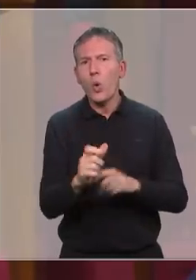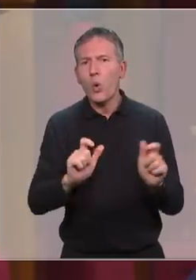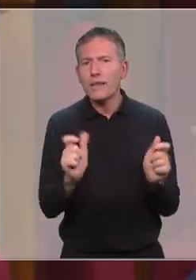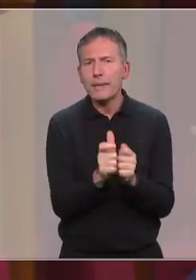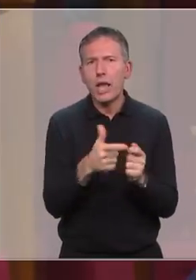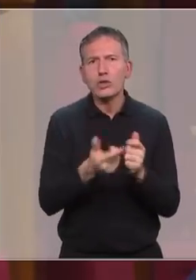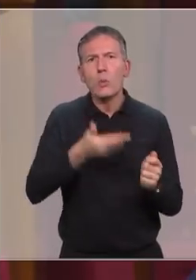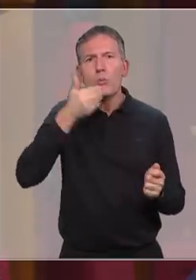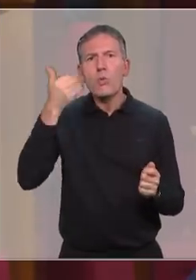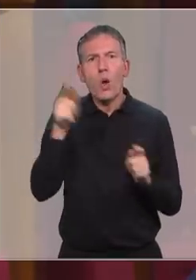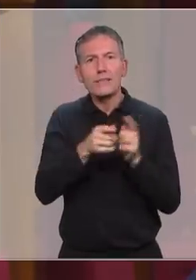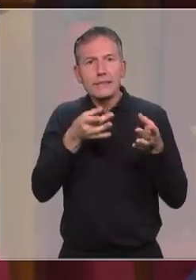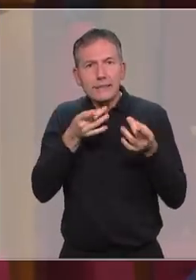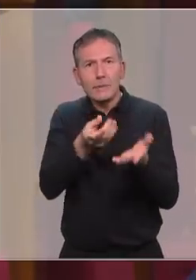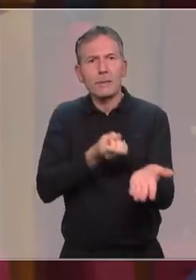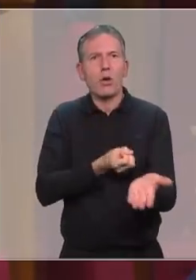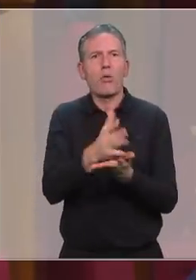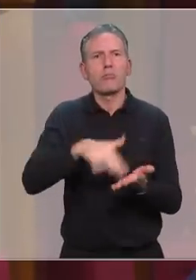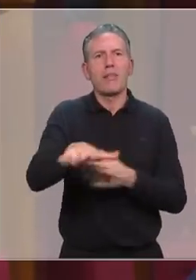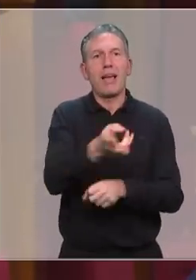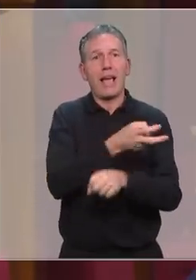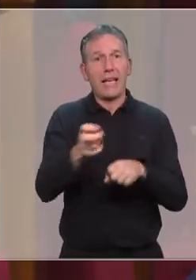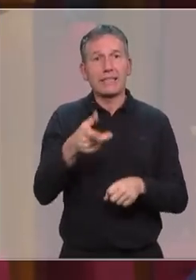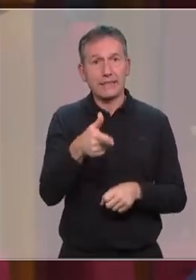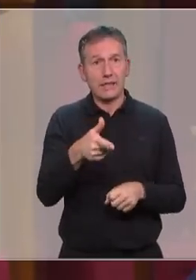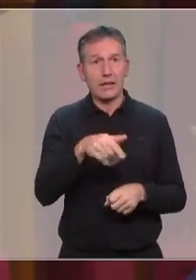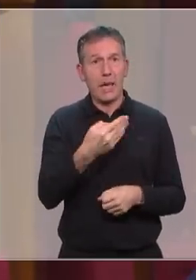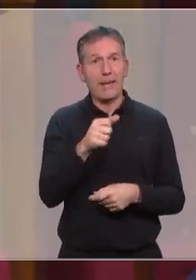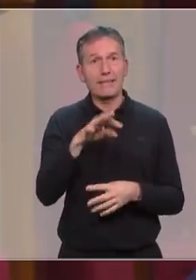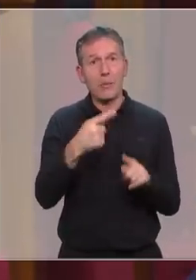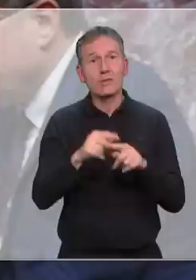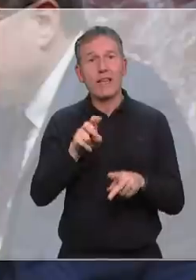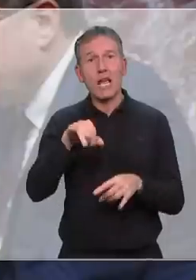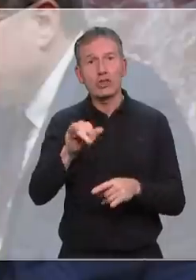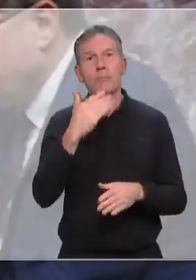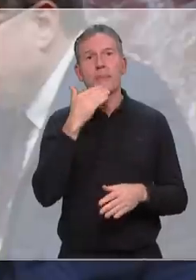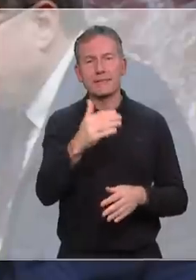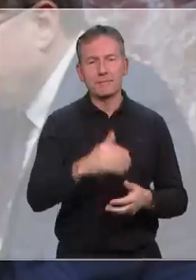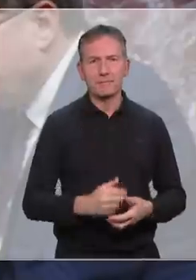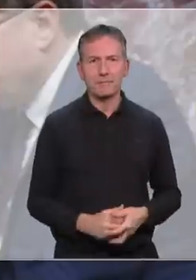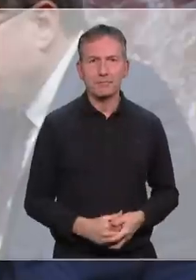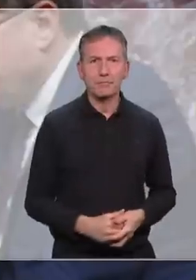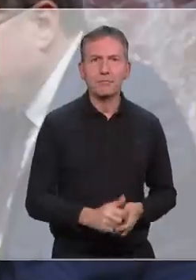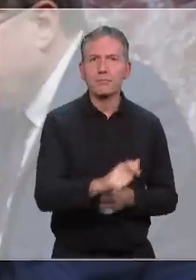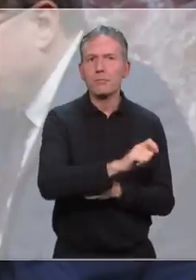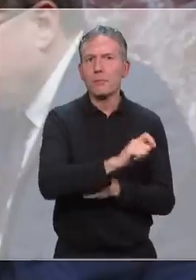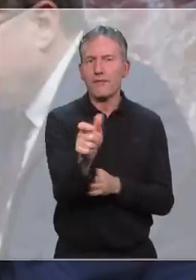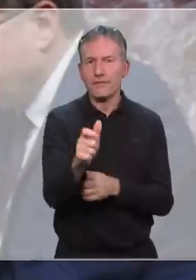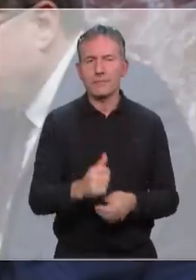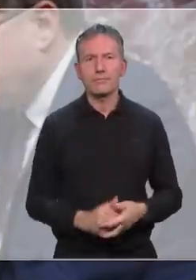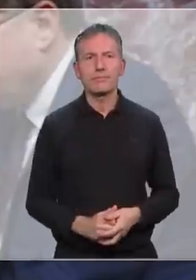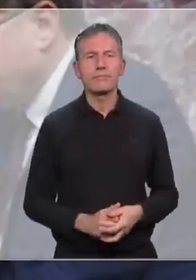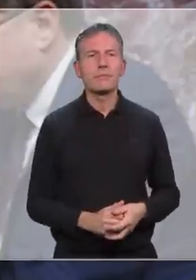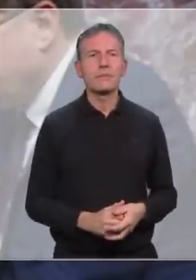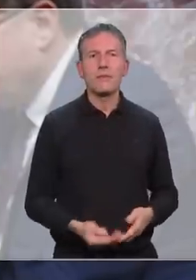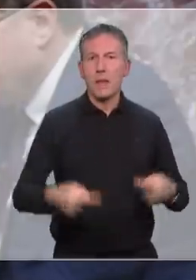sensibiliser encore et encore la population au risque de VIH et MST. Merci beaucoup, ma chère collègue. La parole est à Madame Agnès Firmin-Le